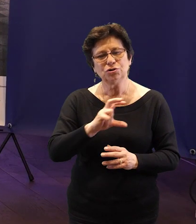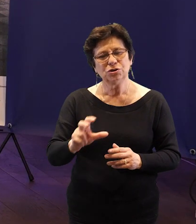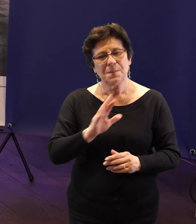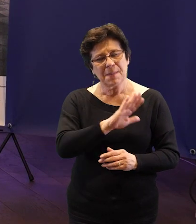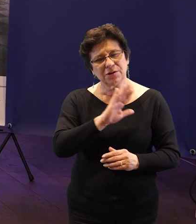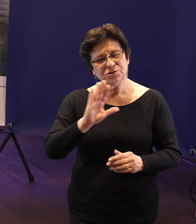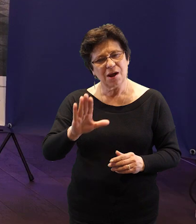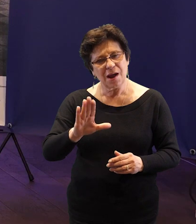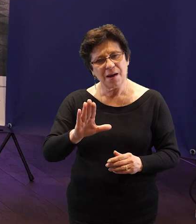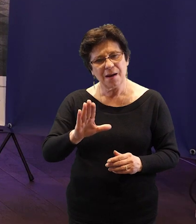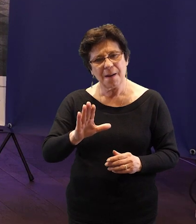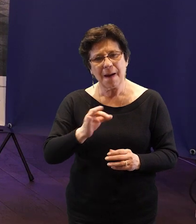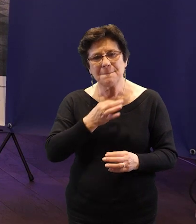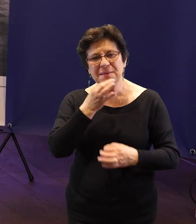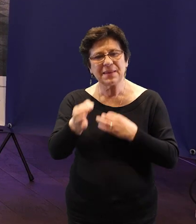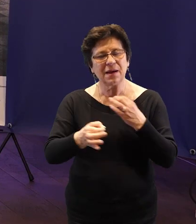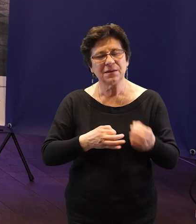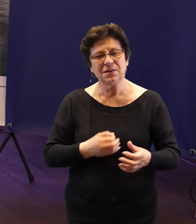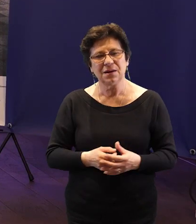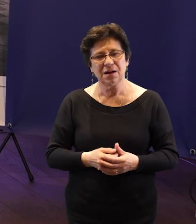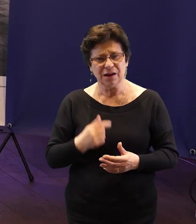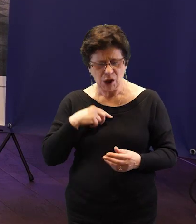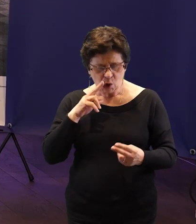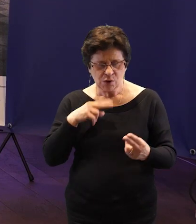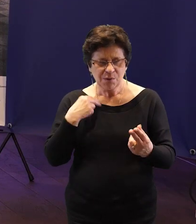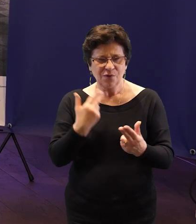pytania, to ja chętnie na nie odpowiem.